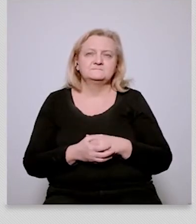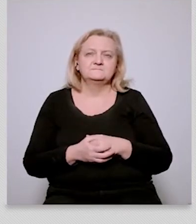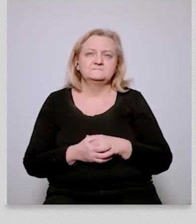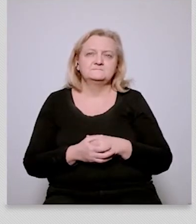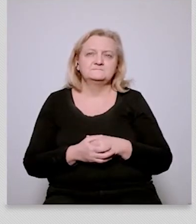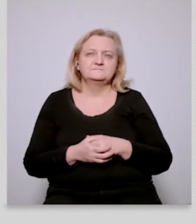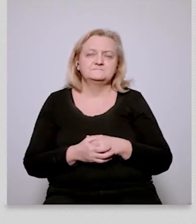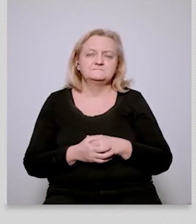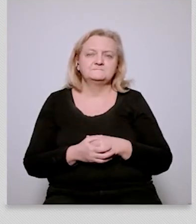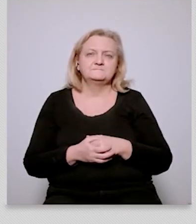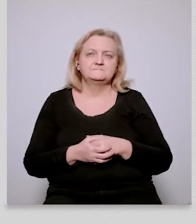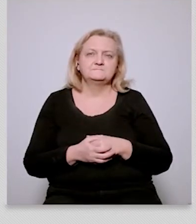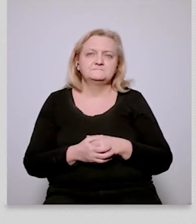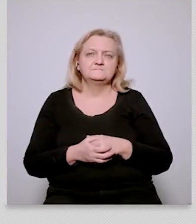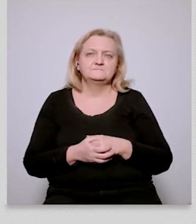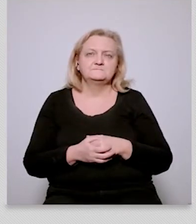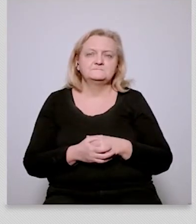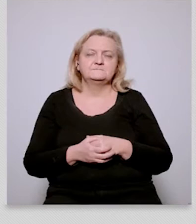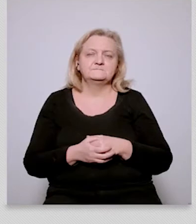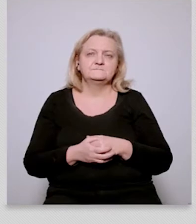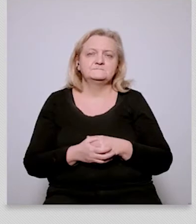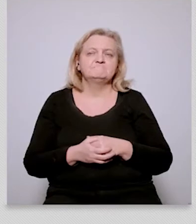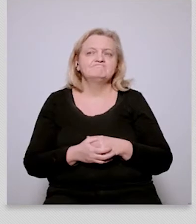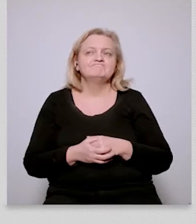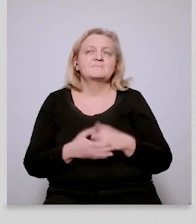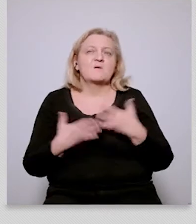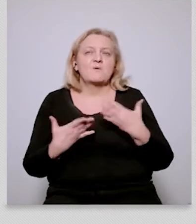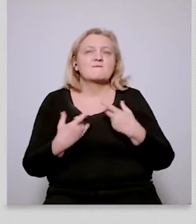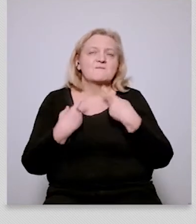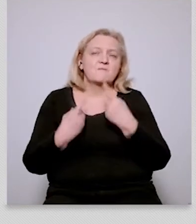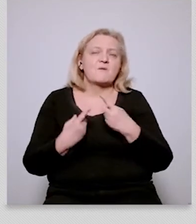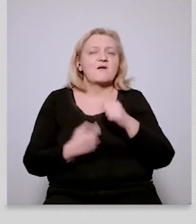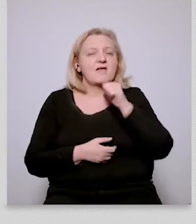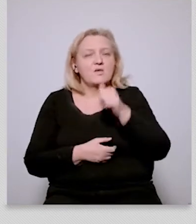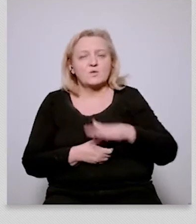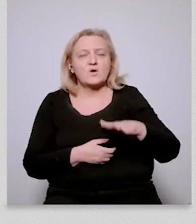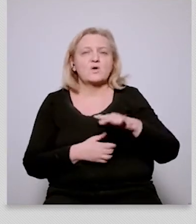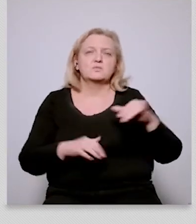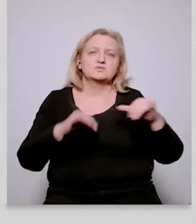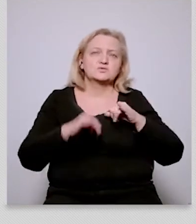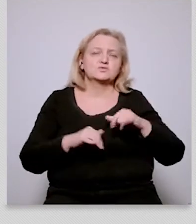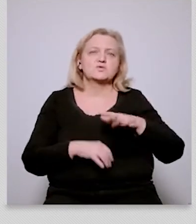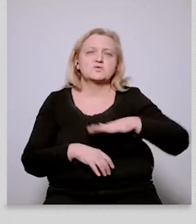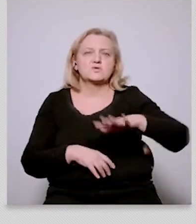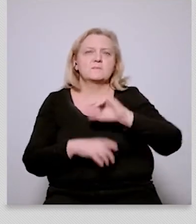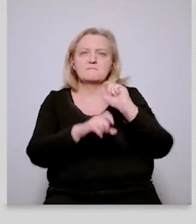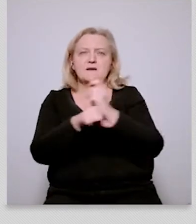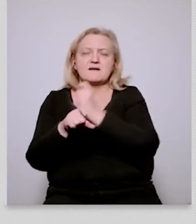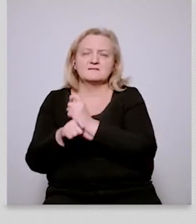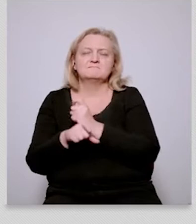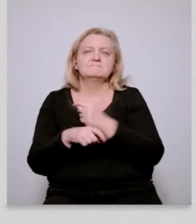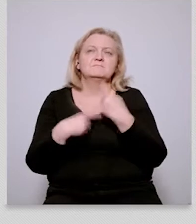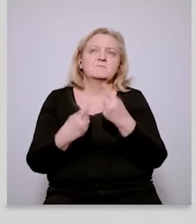określać Europę, czy rządy krajowe jako